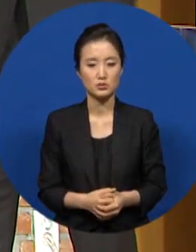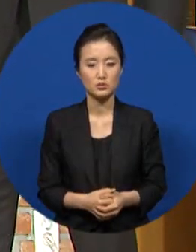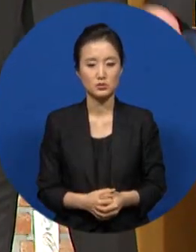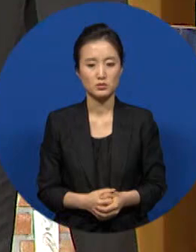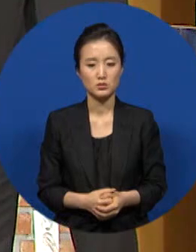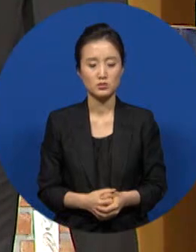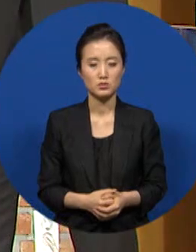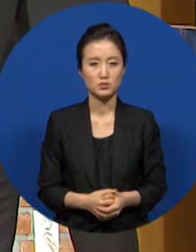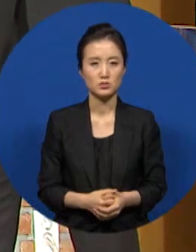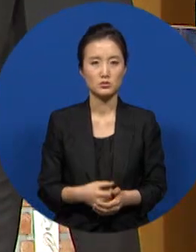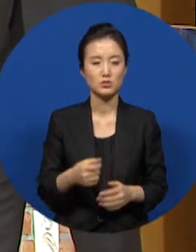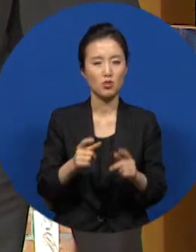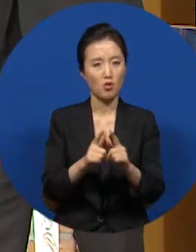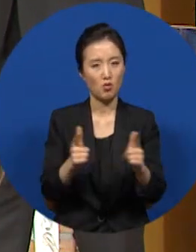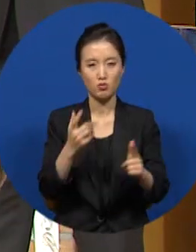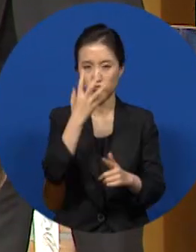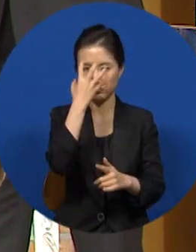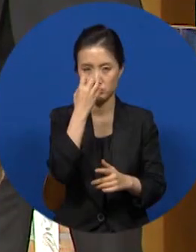돌이켜 보면 굉장히 우울합니다.